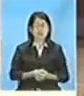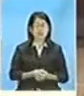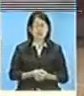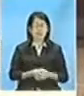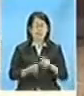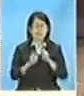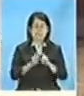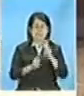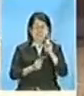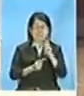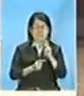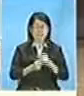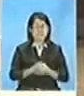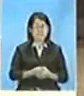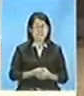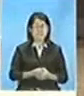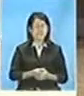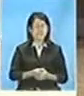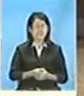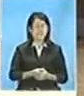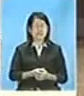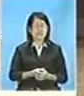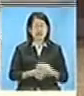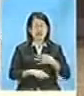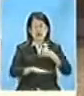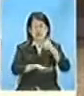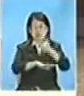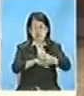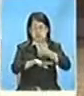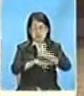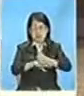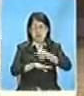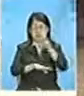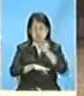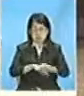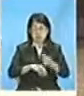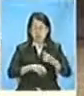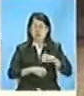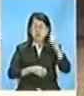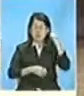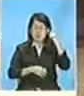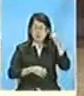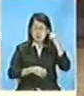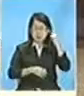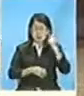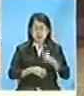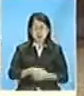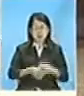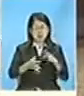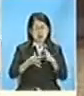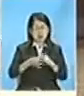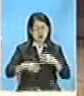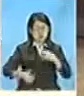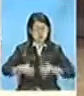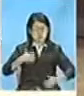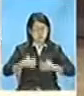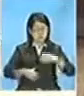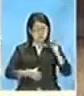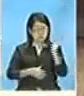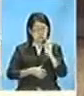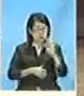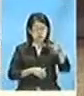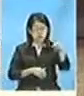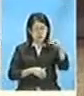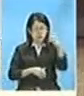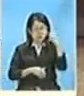ประการที่สองผู้นำจะต้องมีวุฒิภาวะทางอารมณ์ที่ใครพบเห็น